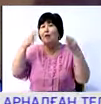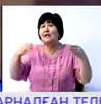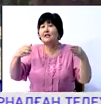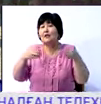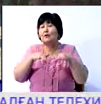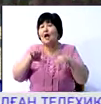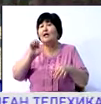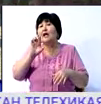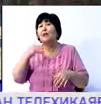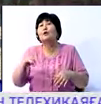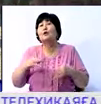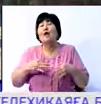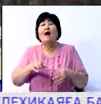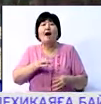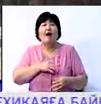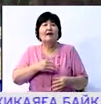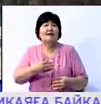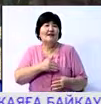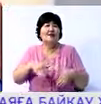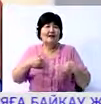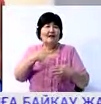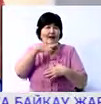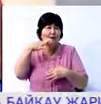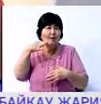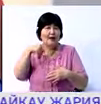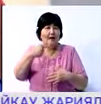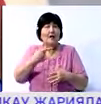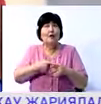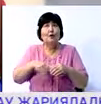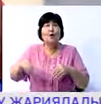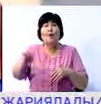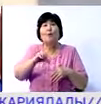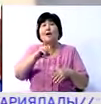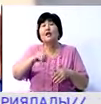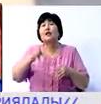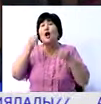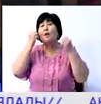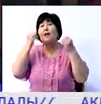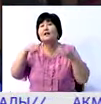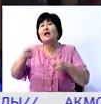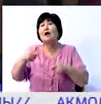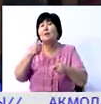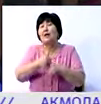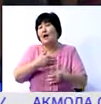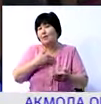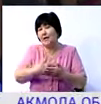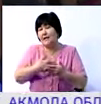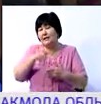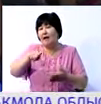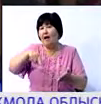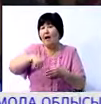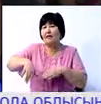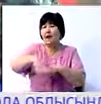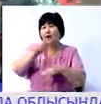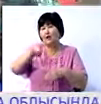өткен сабантой мерекесінде ақ тілектер тиегі ағытылды. Аталмыш шараға облыстық этномәдени бірлестіктер басшылары мен белсенділері және қала